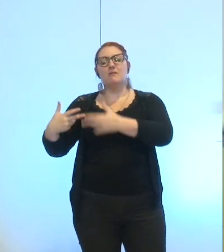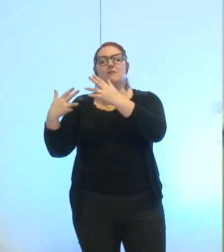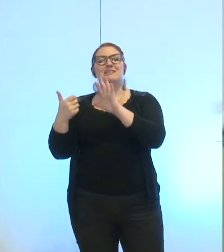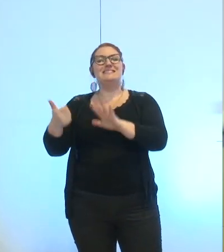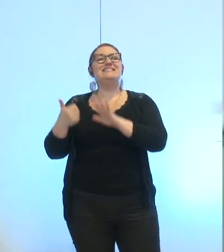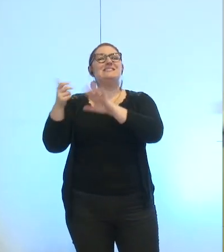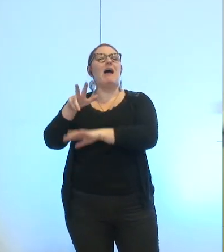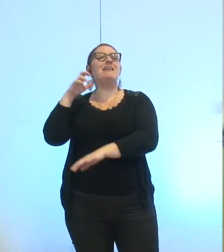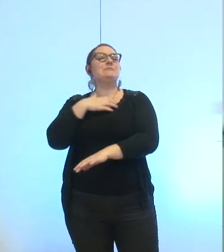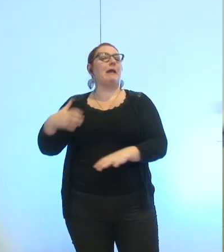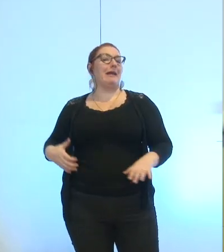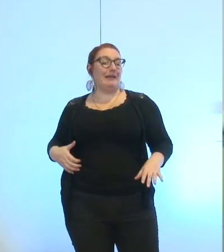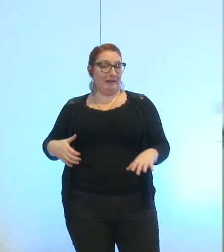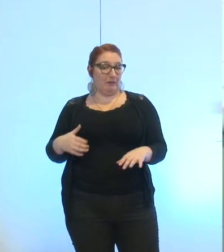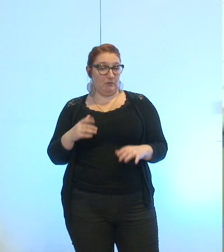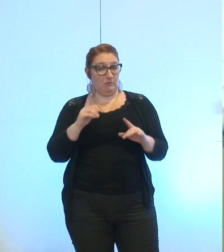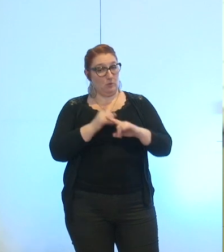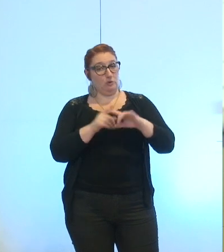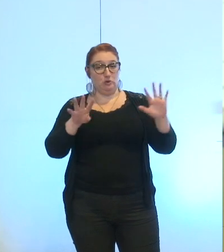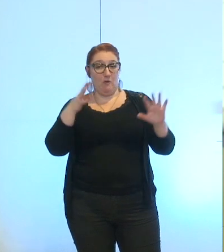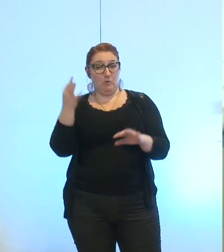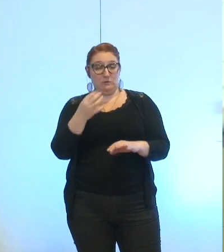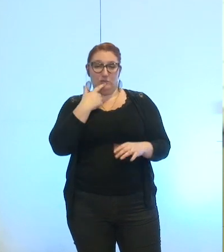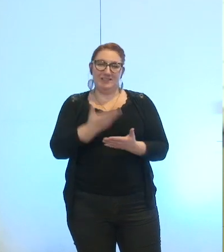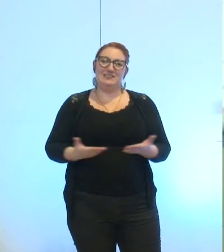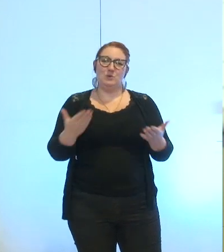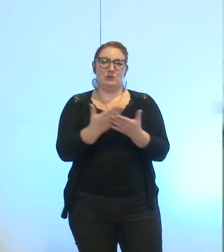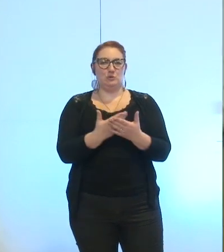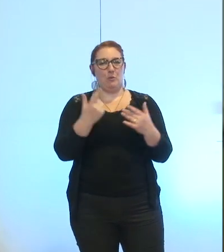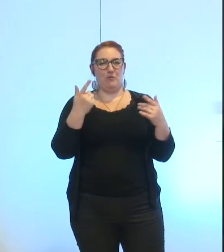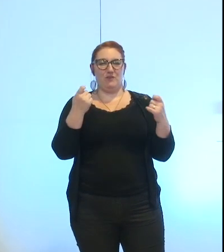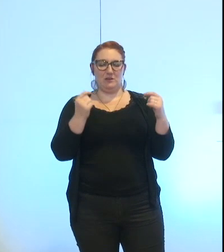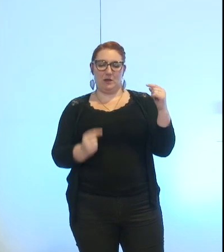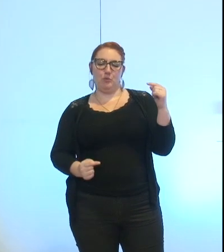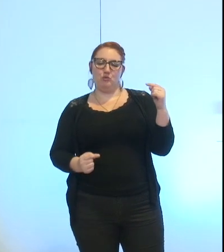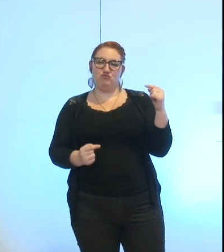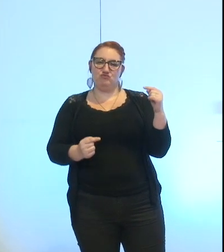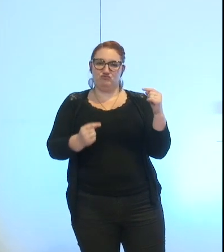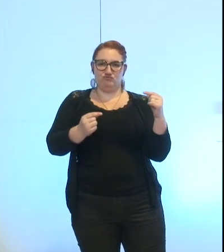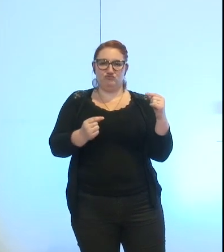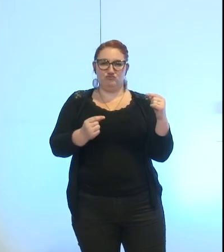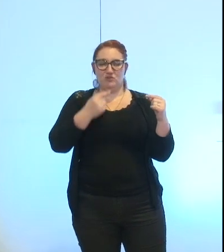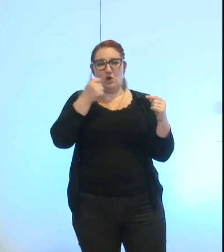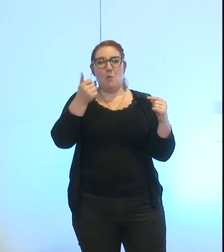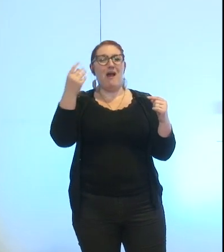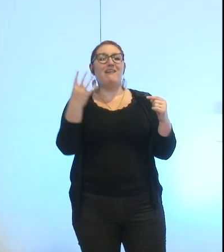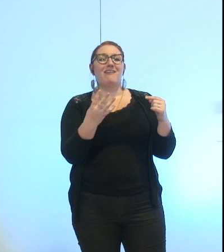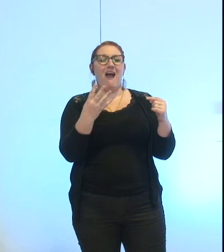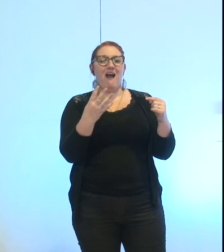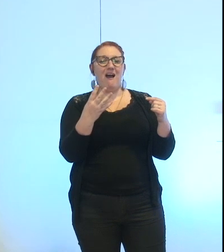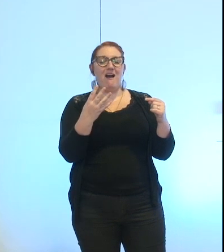précédent cela a permis d'améliorer temporairement la situation financière environ un/4 de cette